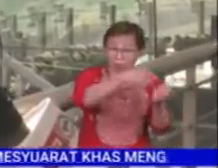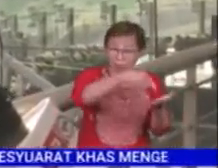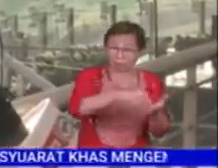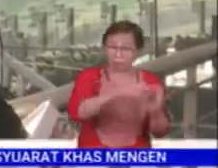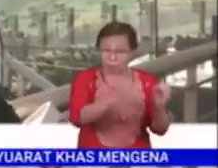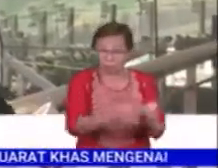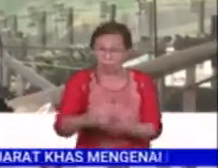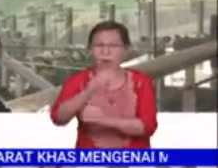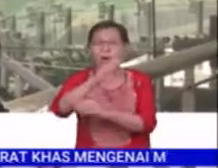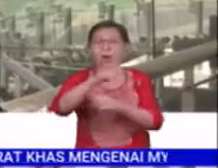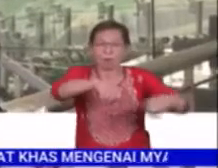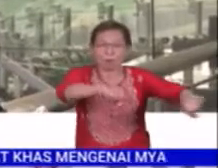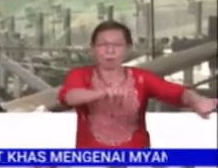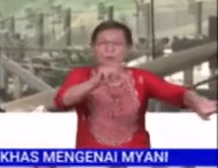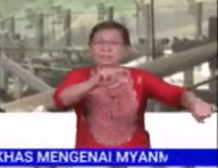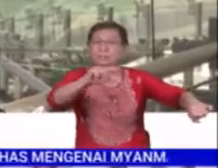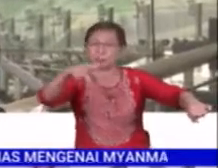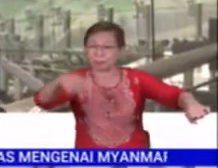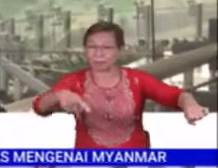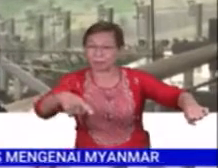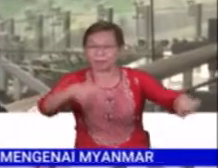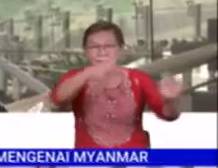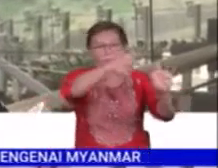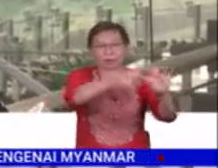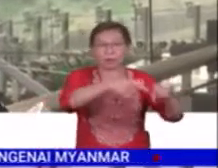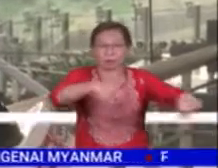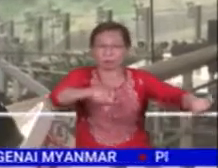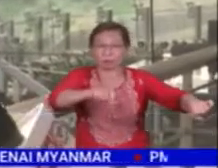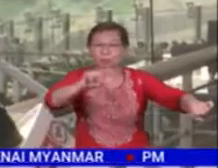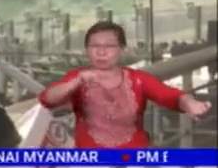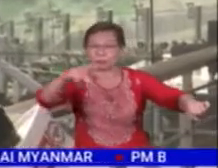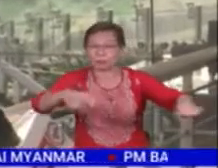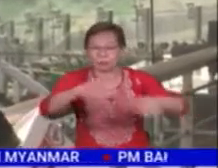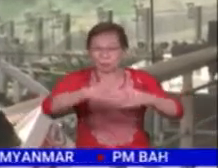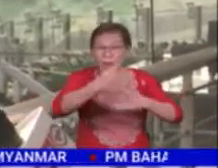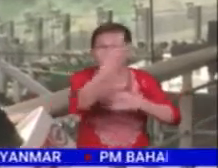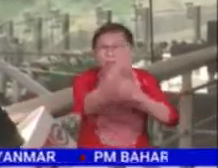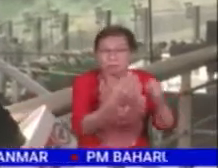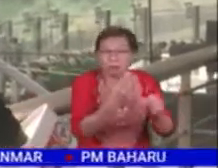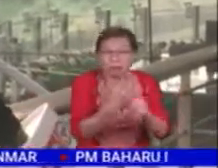MotoGP tahun ini selepas